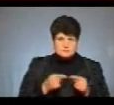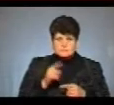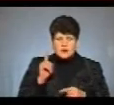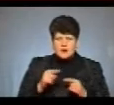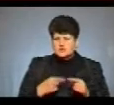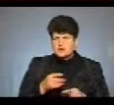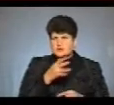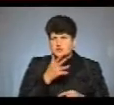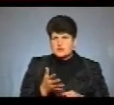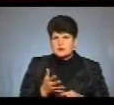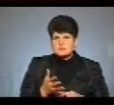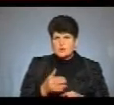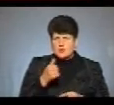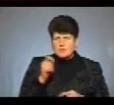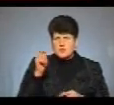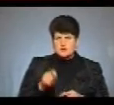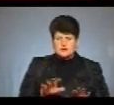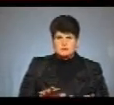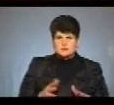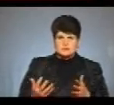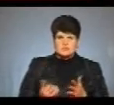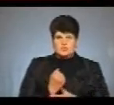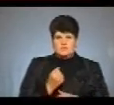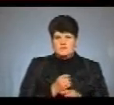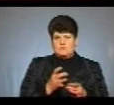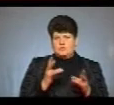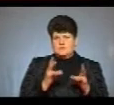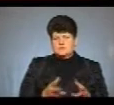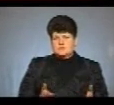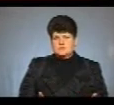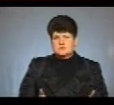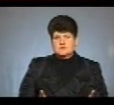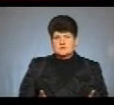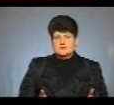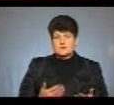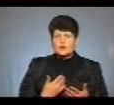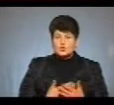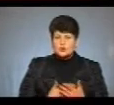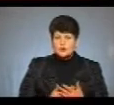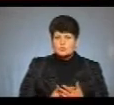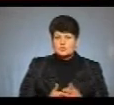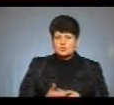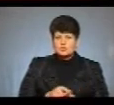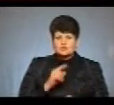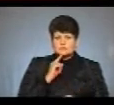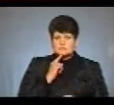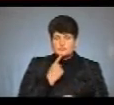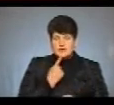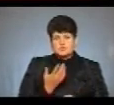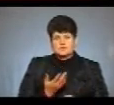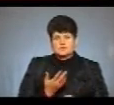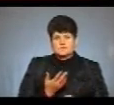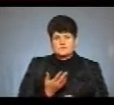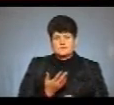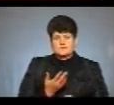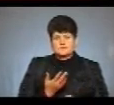через певний час, там, через роки приїжджають туди на місце і виявляють вибухонебезпечні предмети. Тобто дуже тяжко